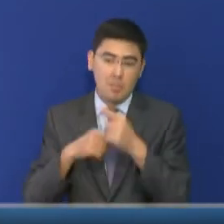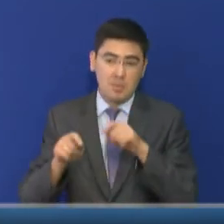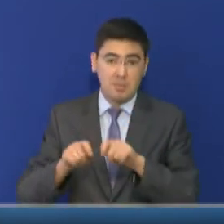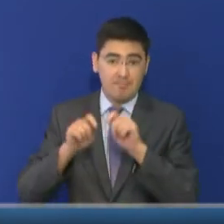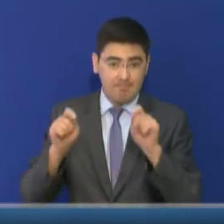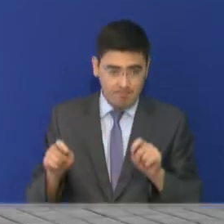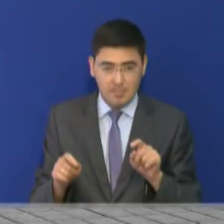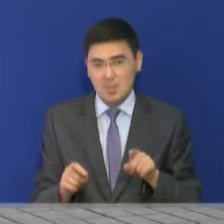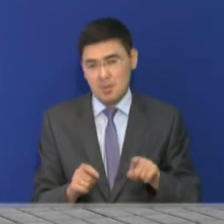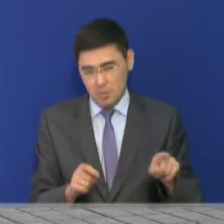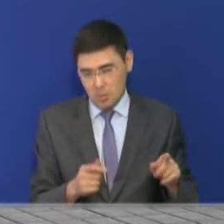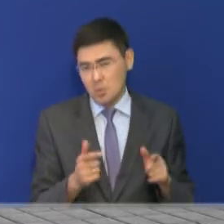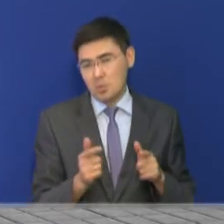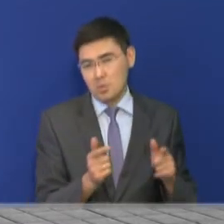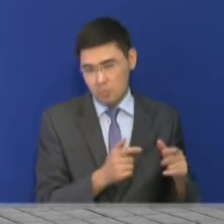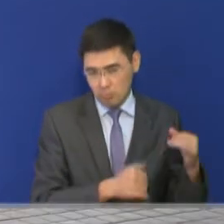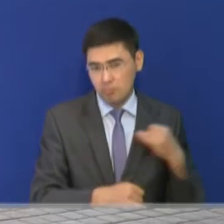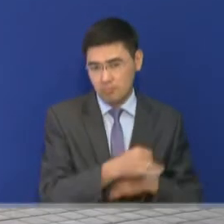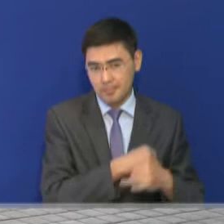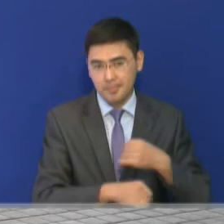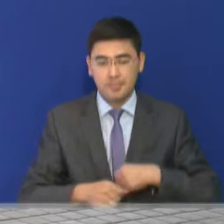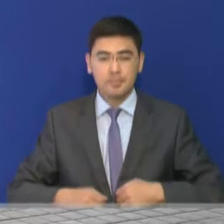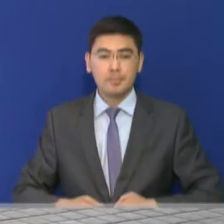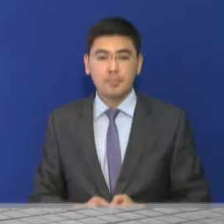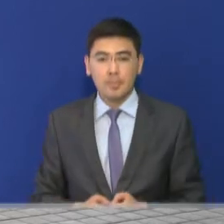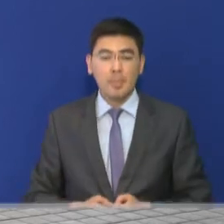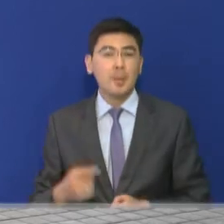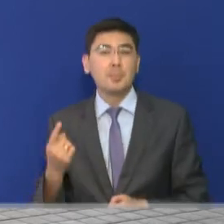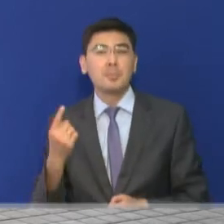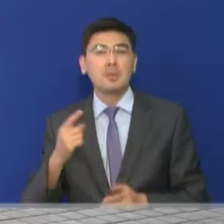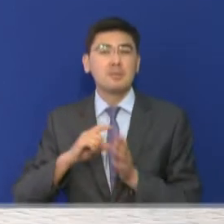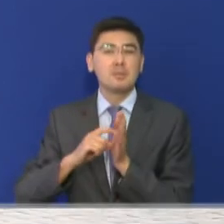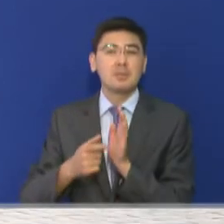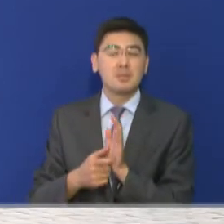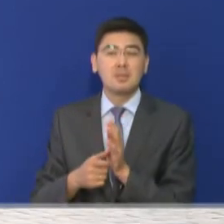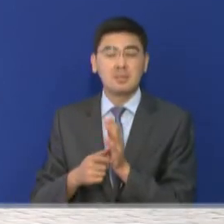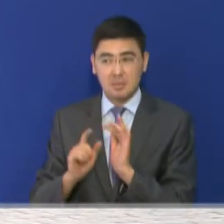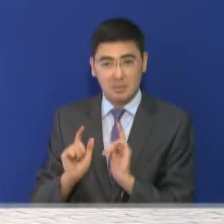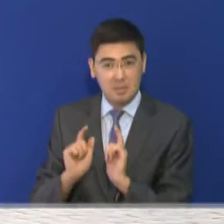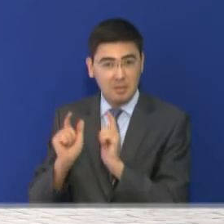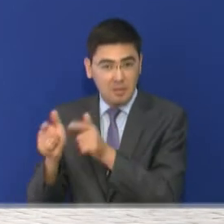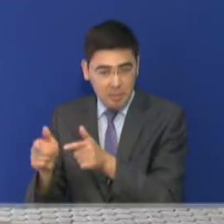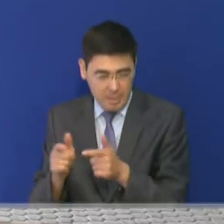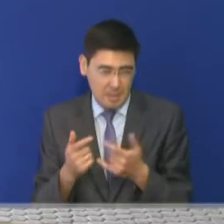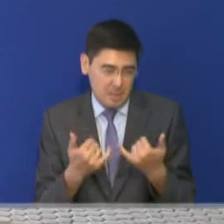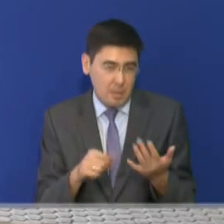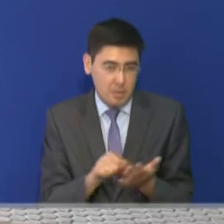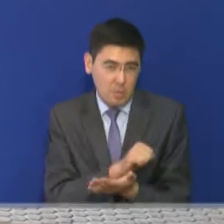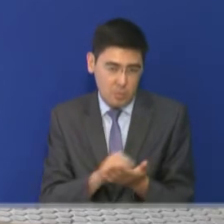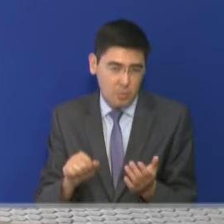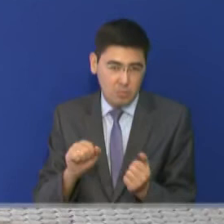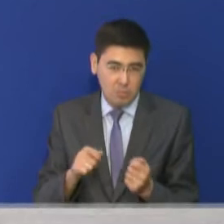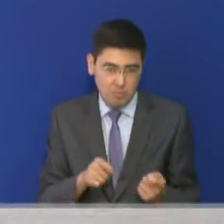дайындалып жатыр. Жаз басталысымен бірінші сыныпқа өтініштерді қабылдау басталады. Биыл бұл рәсімде өзгерістер